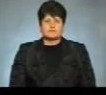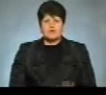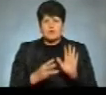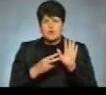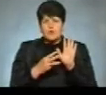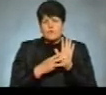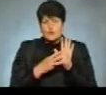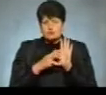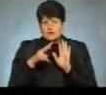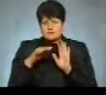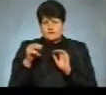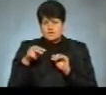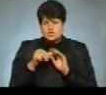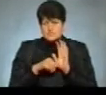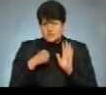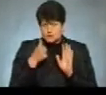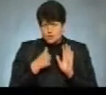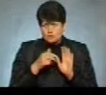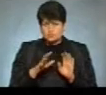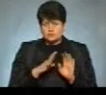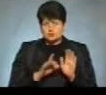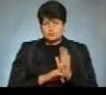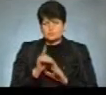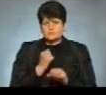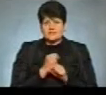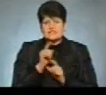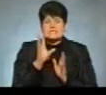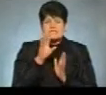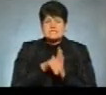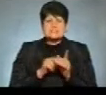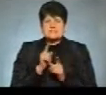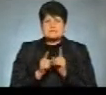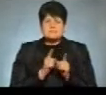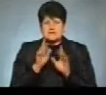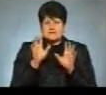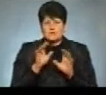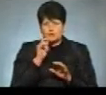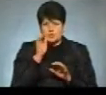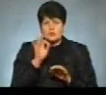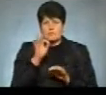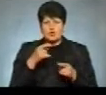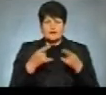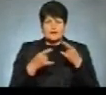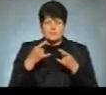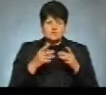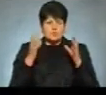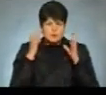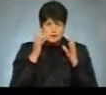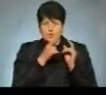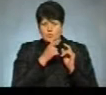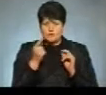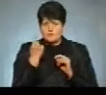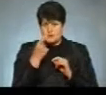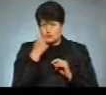8 листопада 2016 року набули чинності внесені зміни до Закону України про телебачення і радіомовлення. Протягом